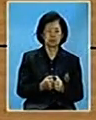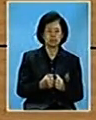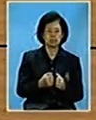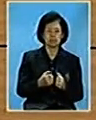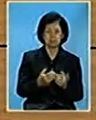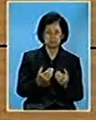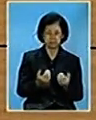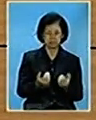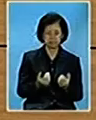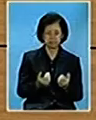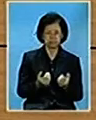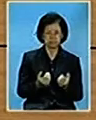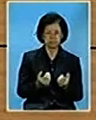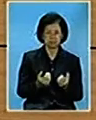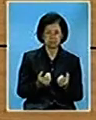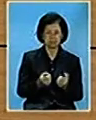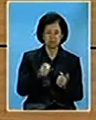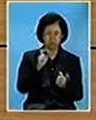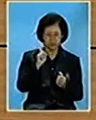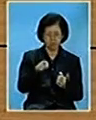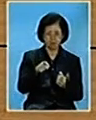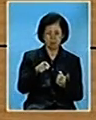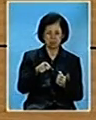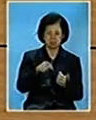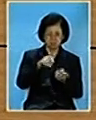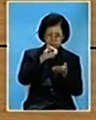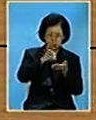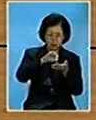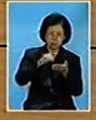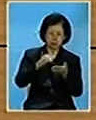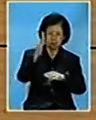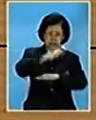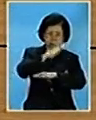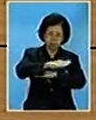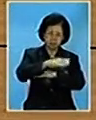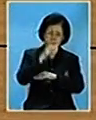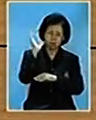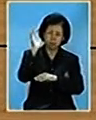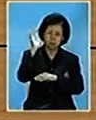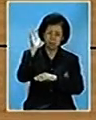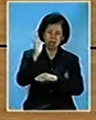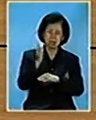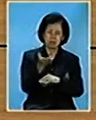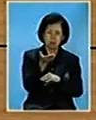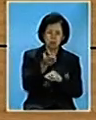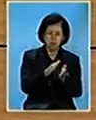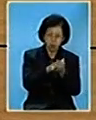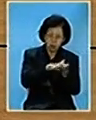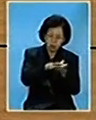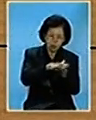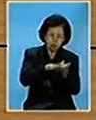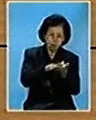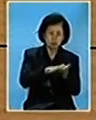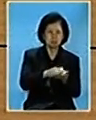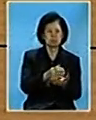าต้องลงโฆษณาในหนังสือพิมพ์รายวันกราบขอขมาตุลาการศาลรัฐธรรมนูญทั้ง